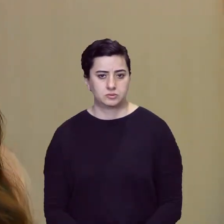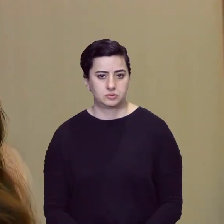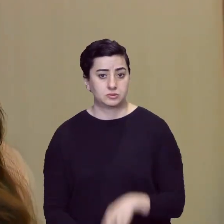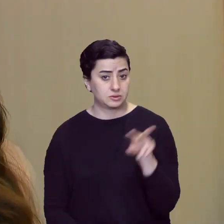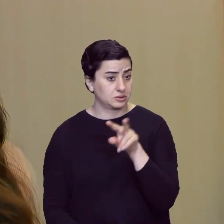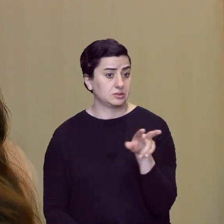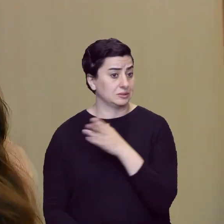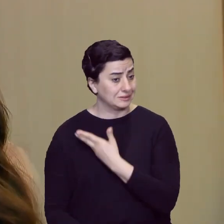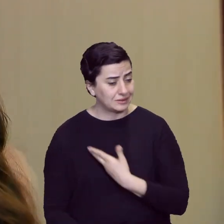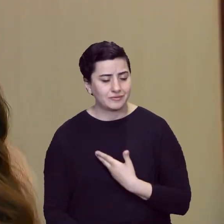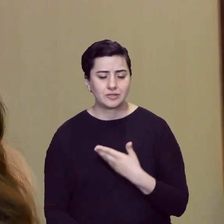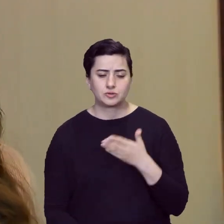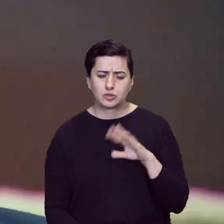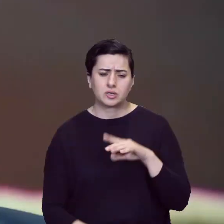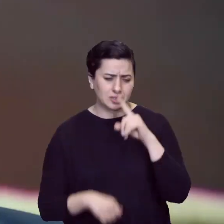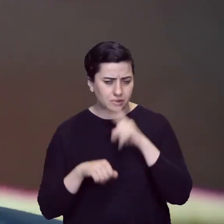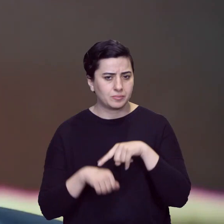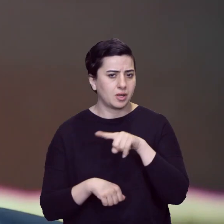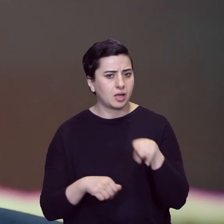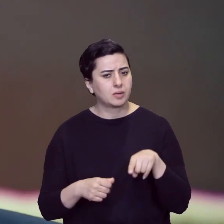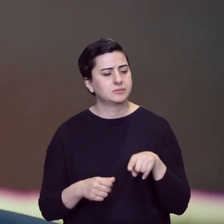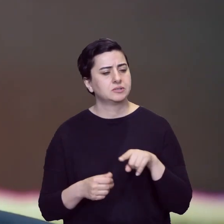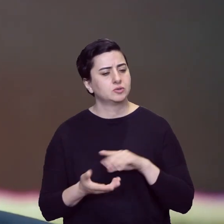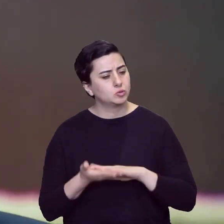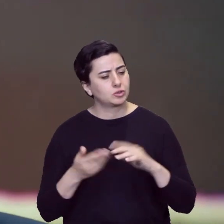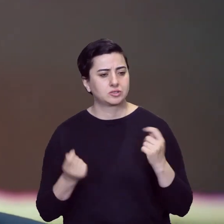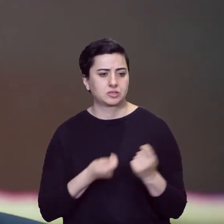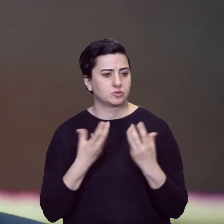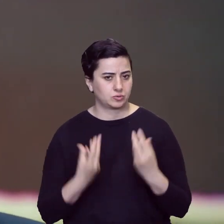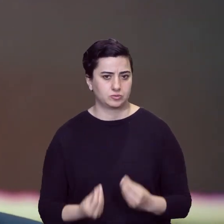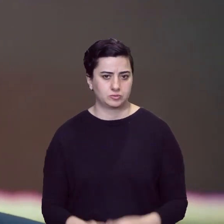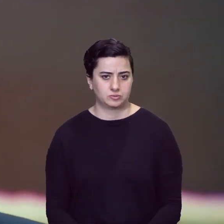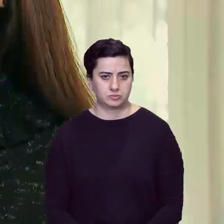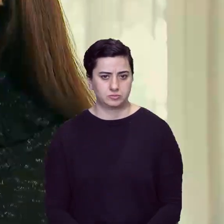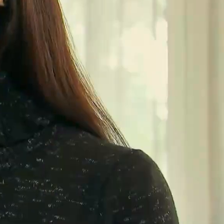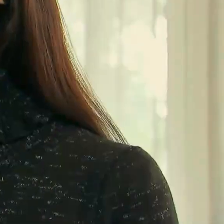Siz birbirinizi sevdikten sonra ben inanıyorum her şeyin üstesinden geleceksiniz.